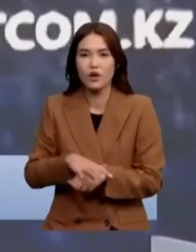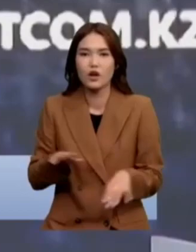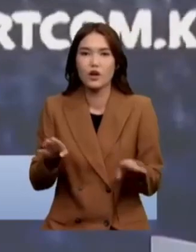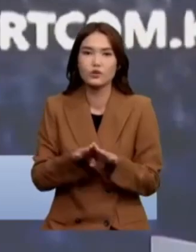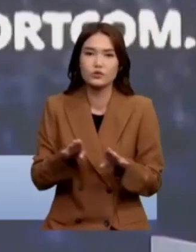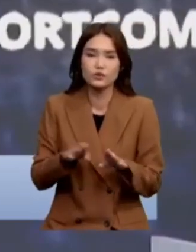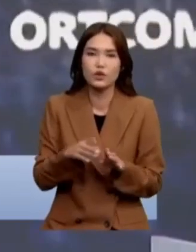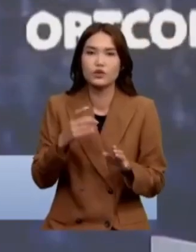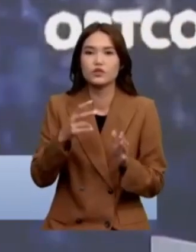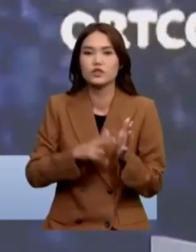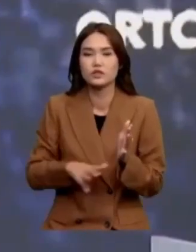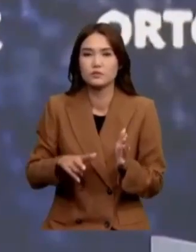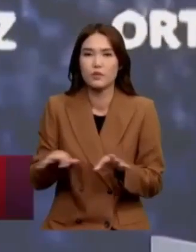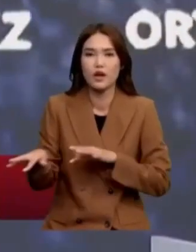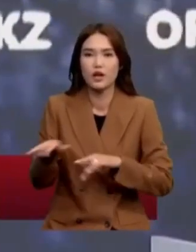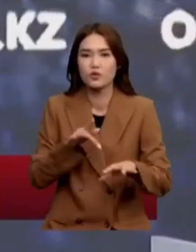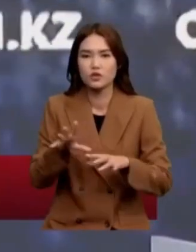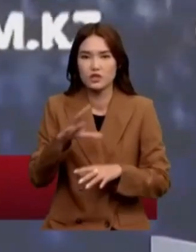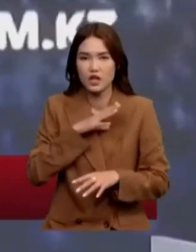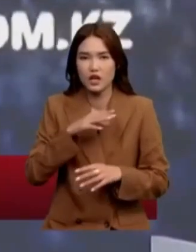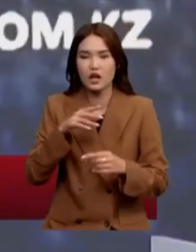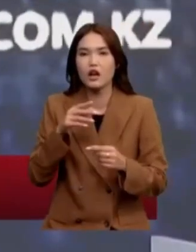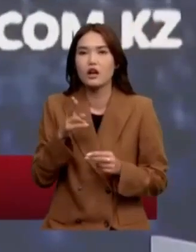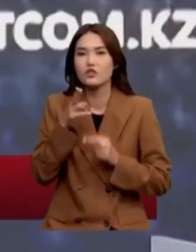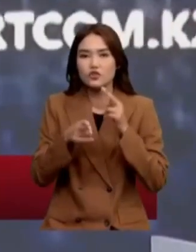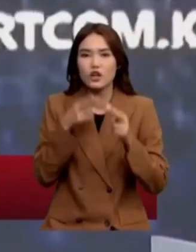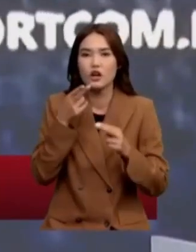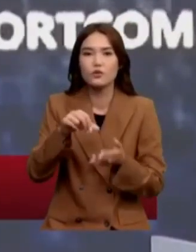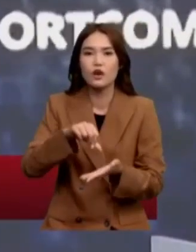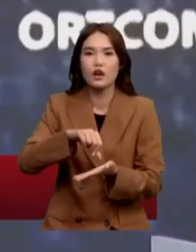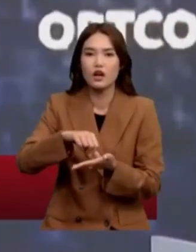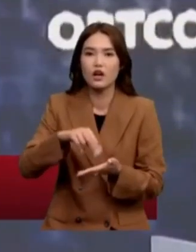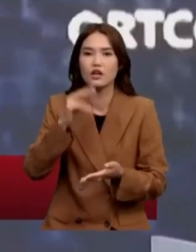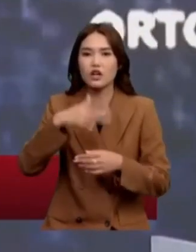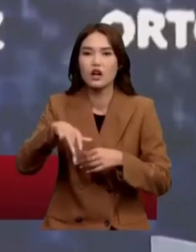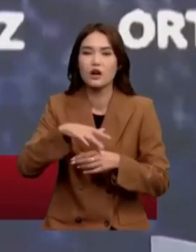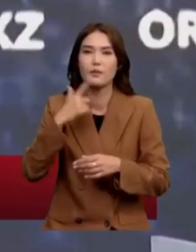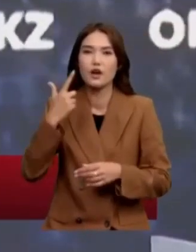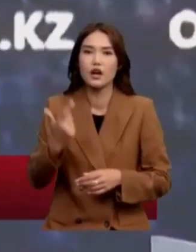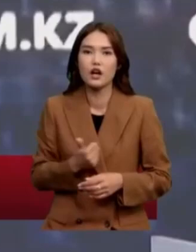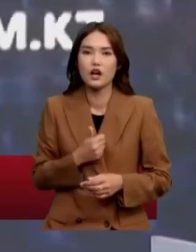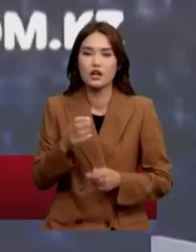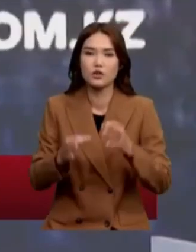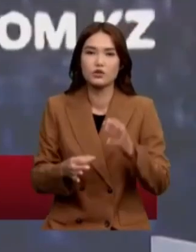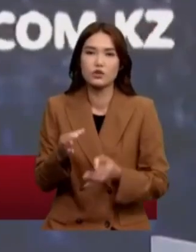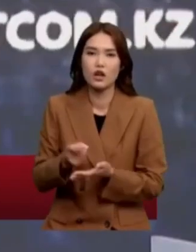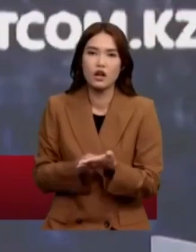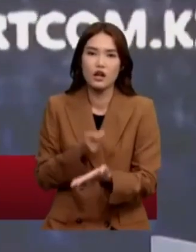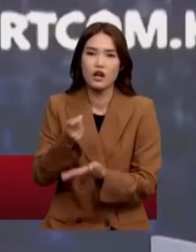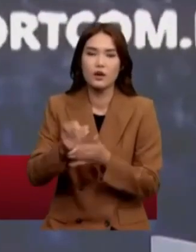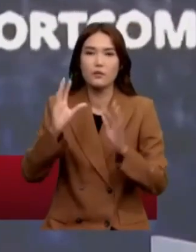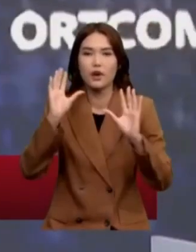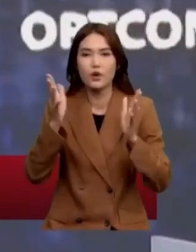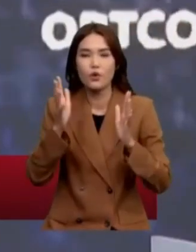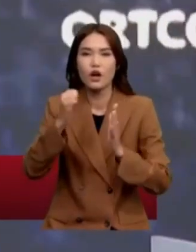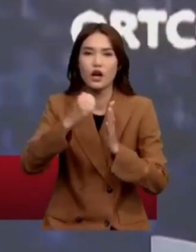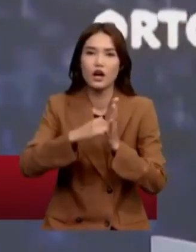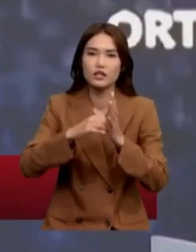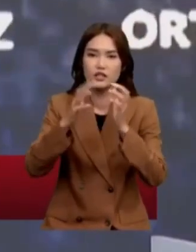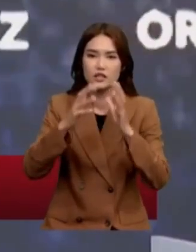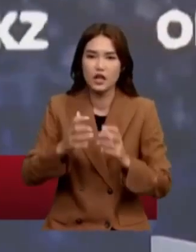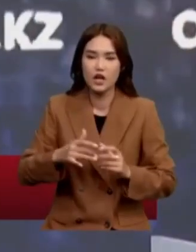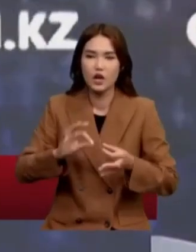жеті тексеру жүргізілді. Мирашқа қатысты іс Шымкент гарнизонының әскери сотына жіберілді. Әр оқиғаның себебі әртүрлі.